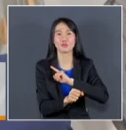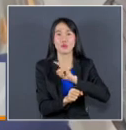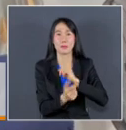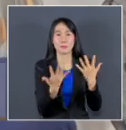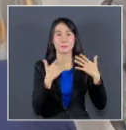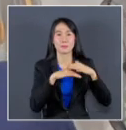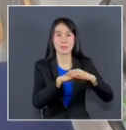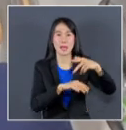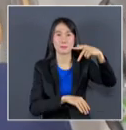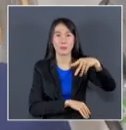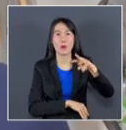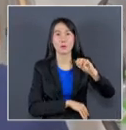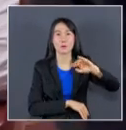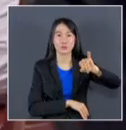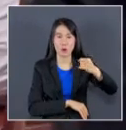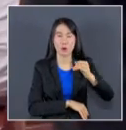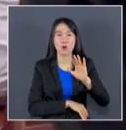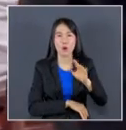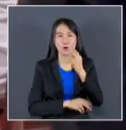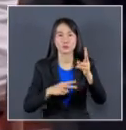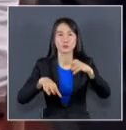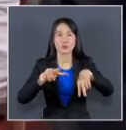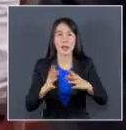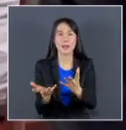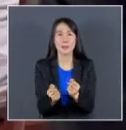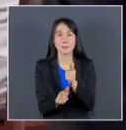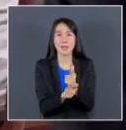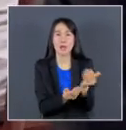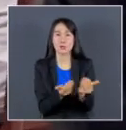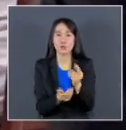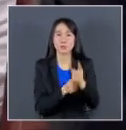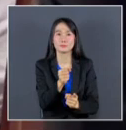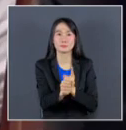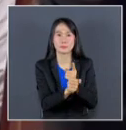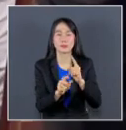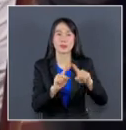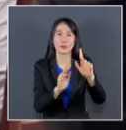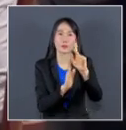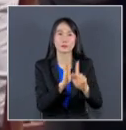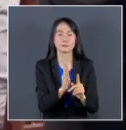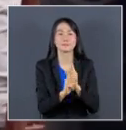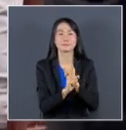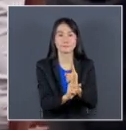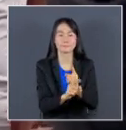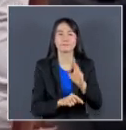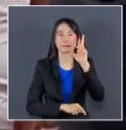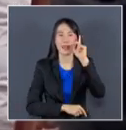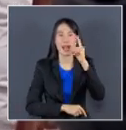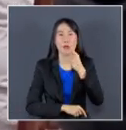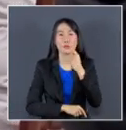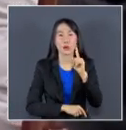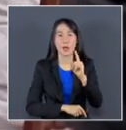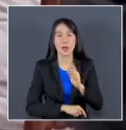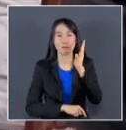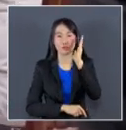มั่นคงของมนุษย์ไปดูแลลูกของในฟิล์มส่วนเรื่องทางคดีก็ว่ากันตามกฎหมายค่ะ คือตามข่าวยังไม่ได้บอกว่าตัว